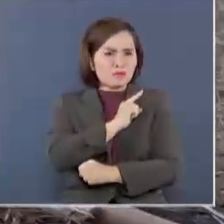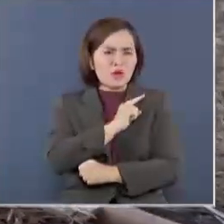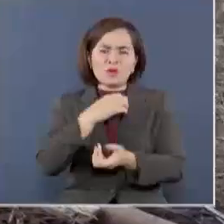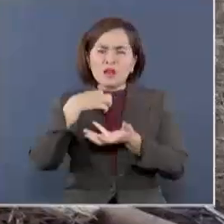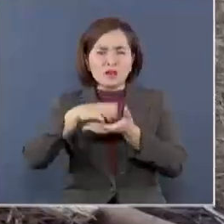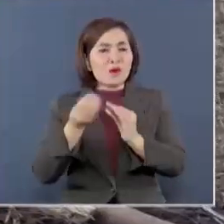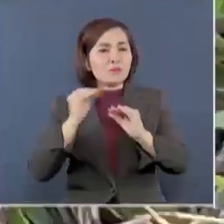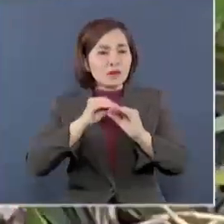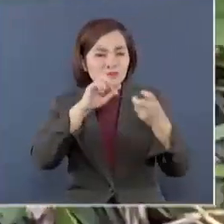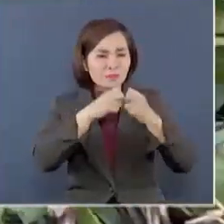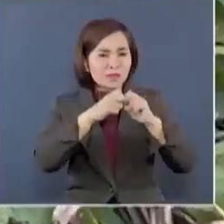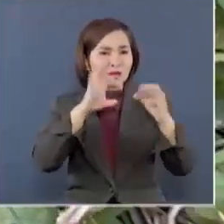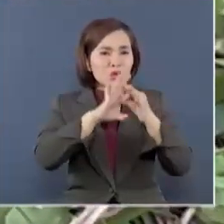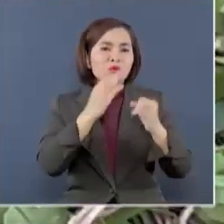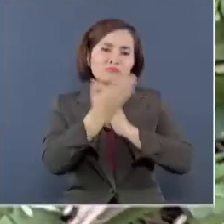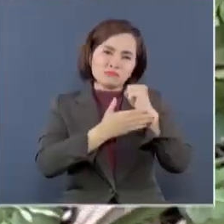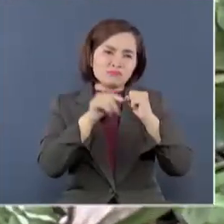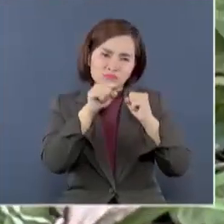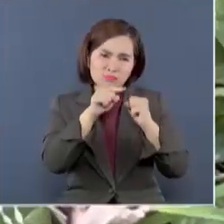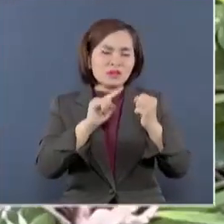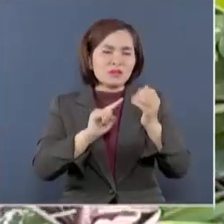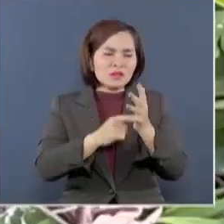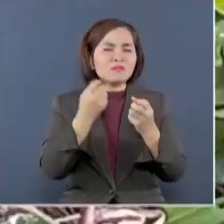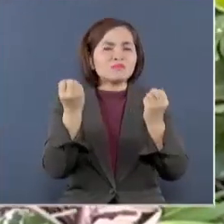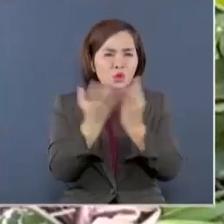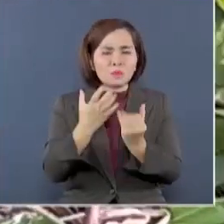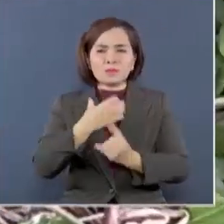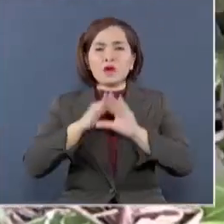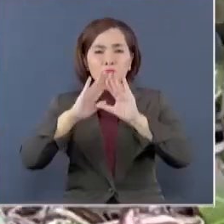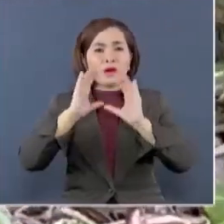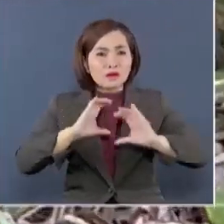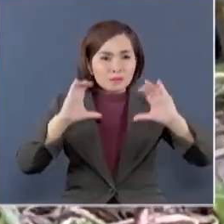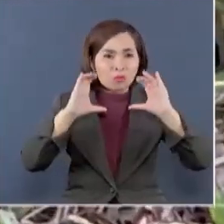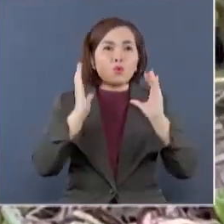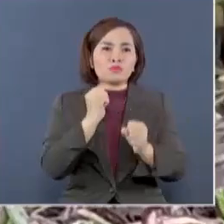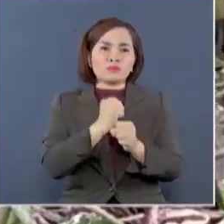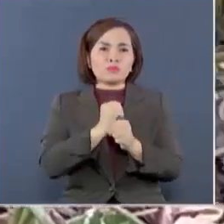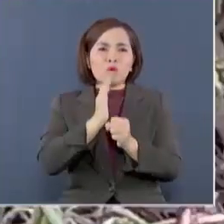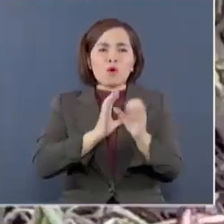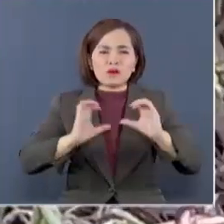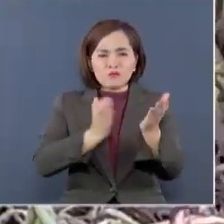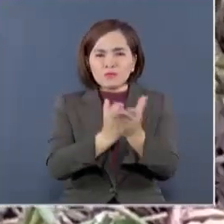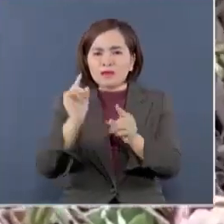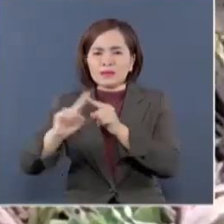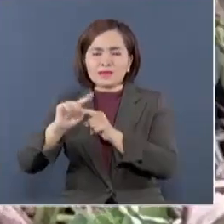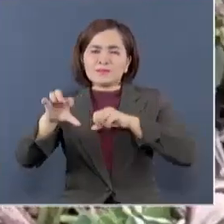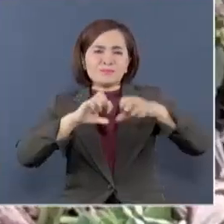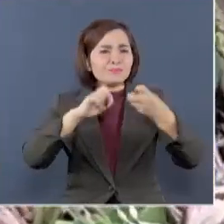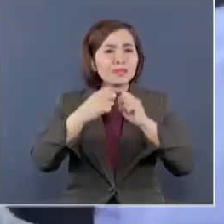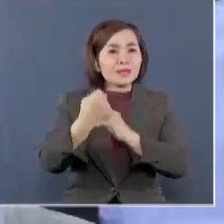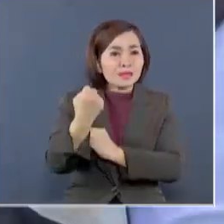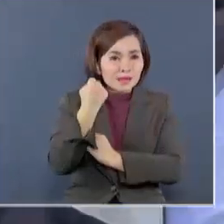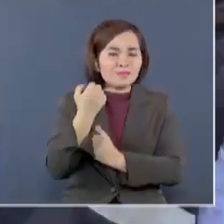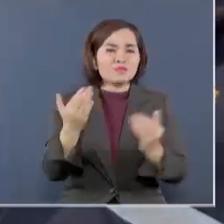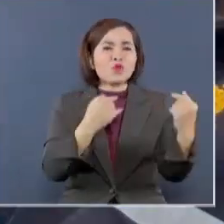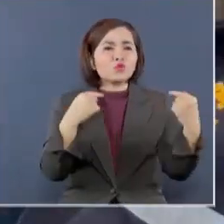ติดเนี่ยมันเป็นผลพวงของยาเสพติดอีกครั้งนึงแล้วอยากให้รัฐบาลและเจ้าหน้าที่รัฐปราบปรามอย่างเด็ดขาดและที่สำคัญก็พูดถึงเรื่องของ